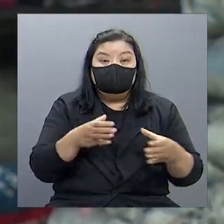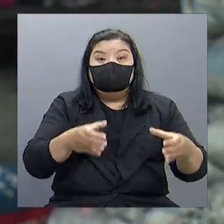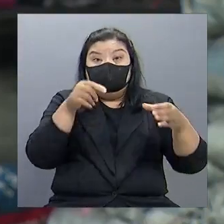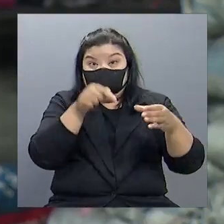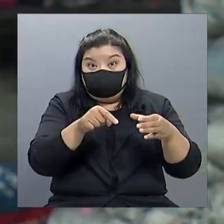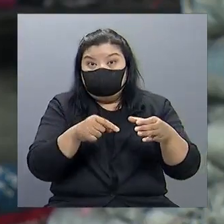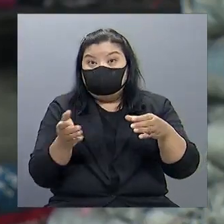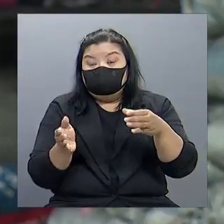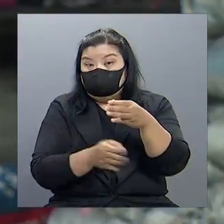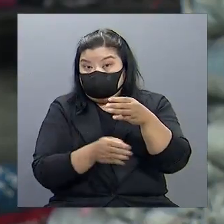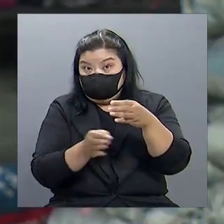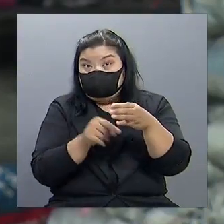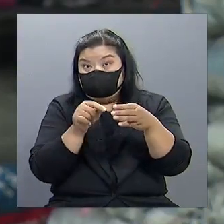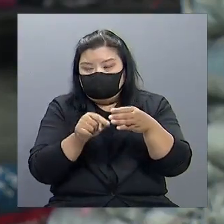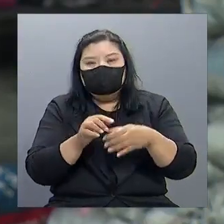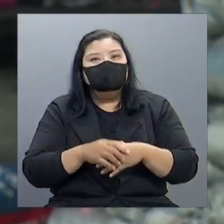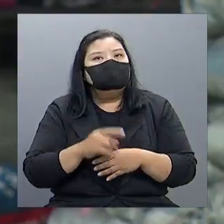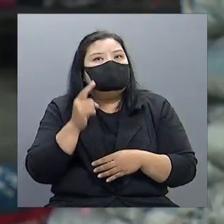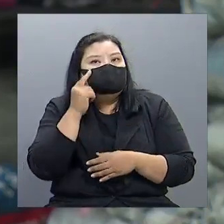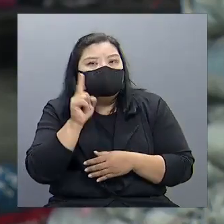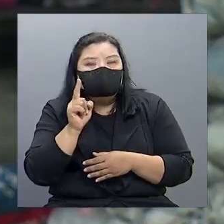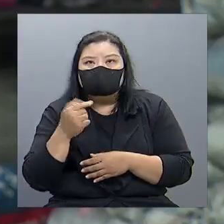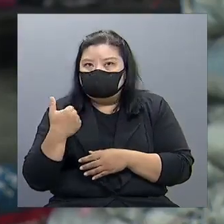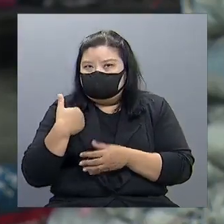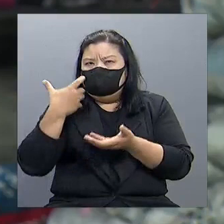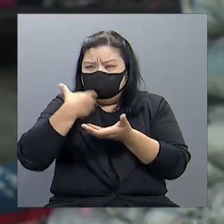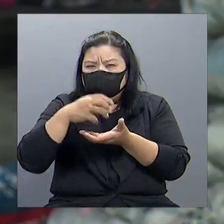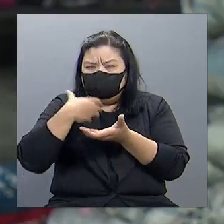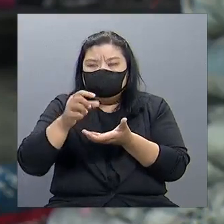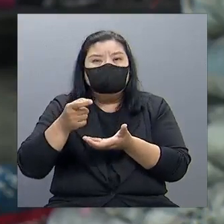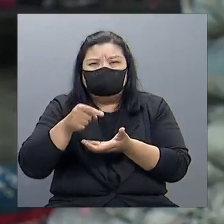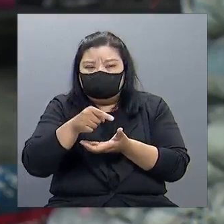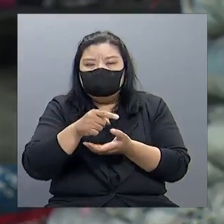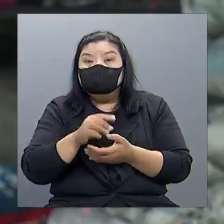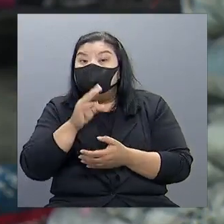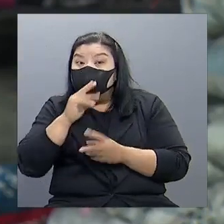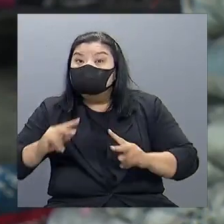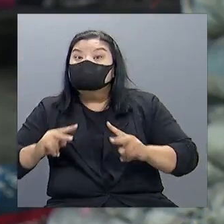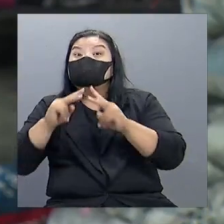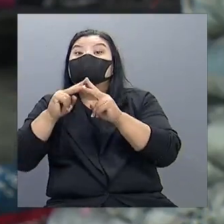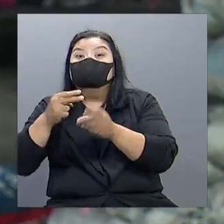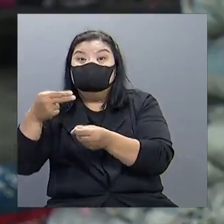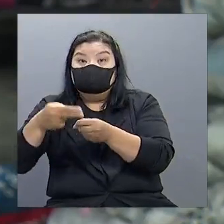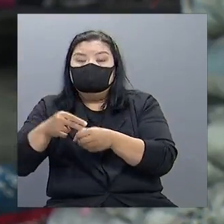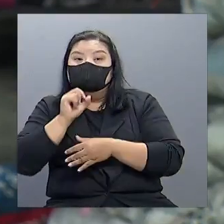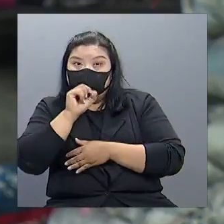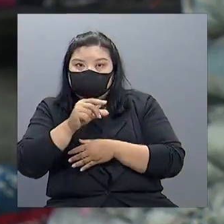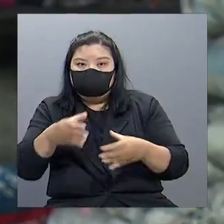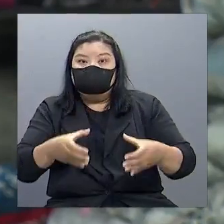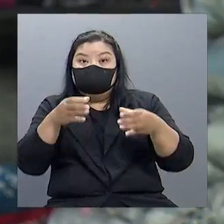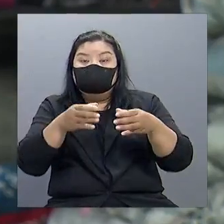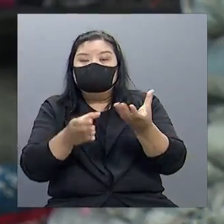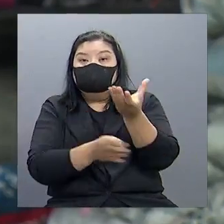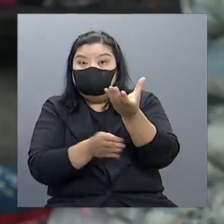ล่เนี่ยนะคะเป็นเตาที่ถูกพูดถึงในตอนนี้กระทรวงพลังงานบอกว่าถ้าไปเทียบกับเตาอั้งโล่ทั่วไปค่ะมันจะมีประสิทธิภาพในเชิง